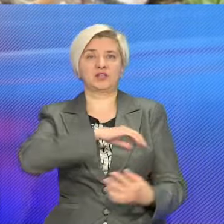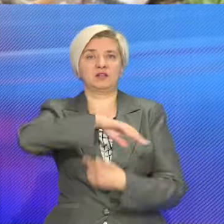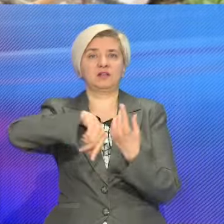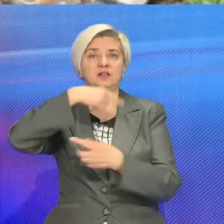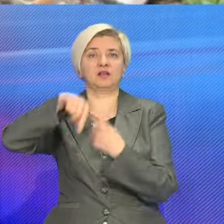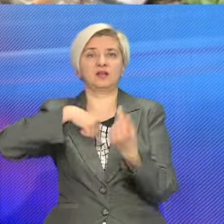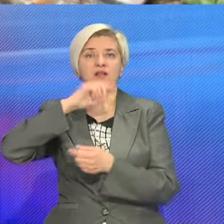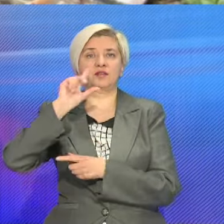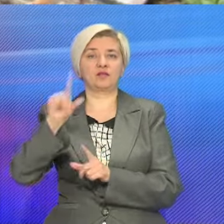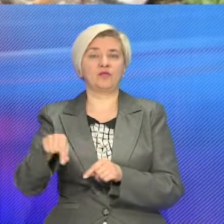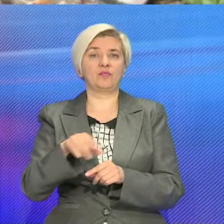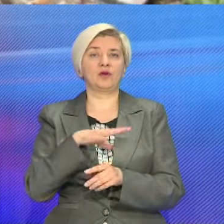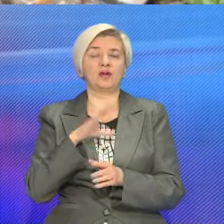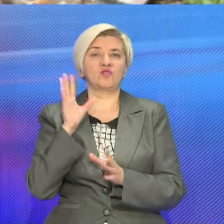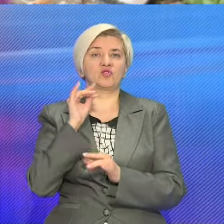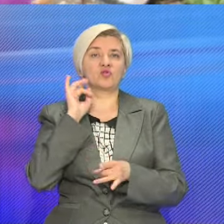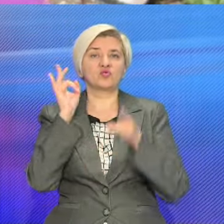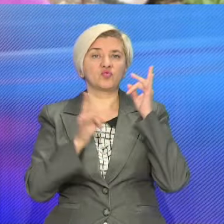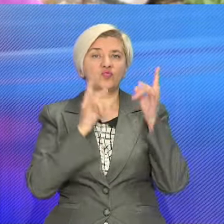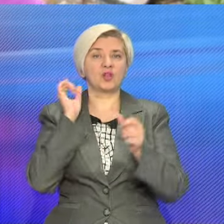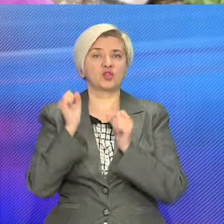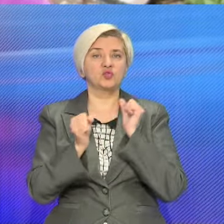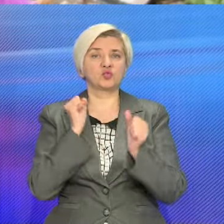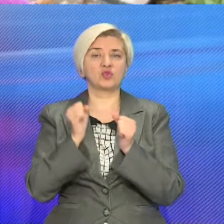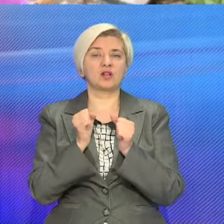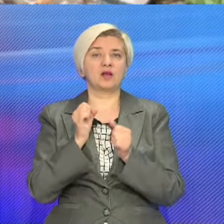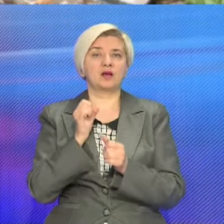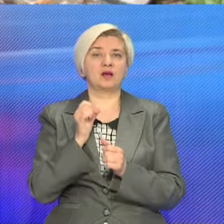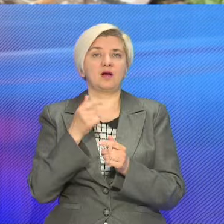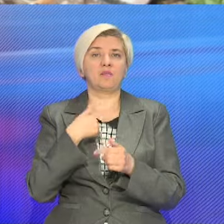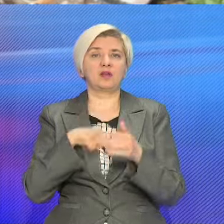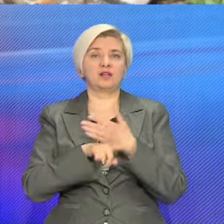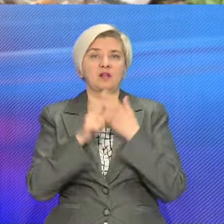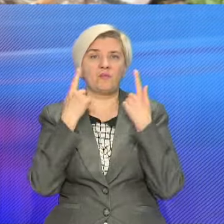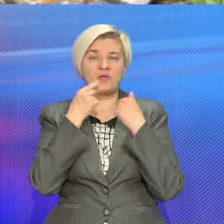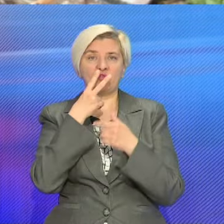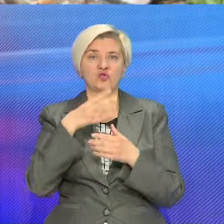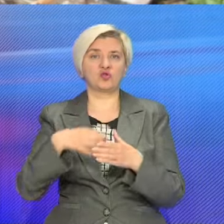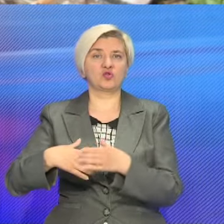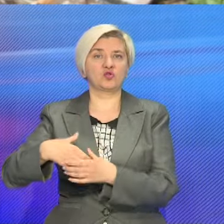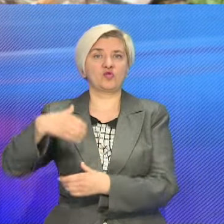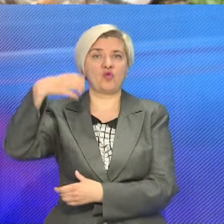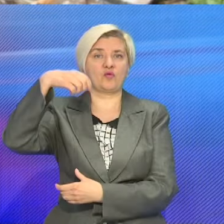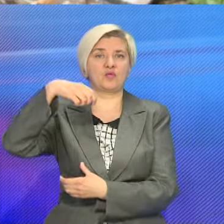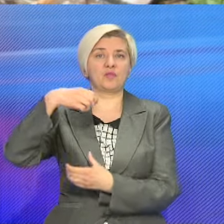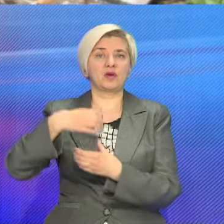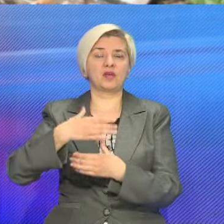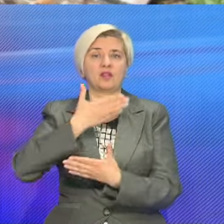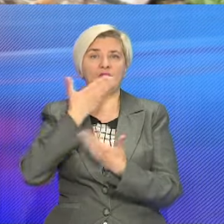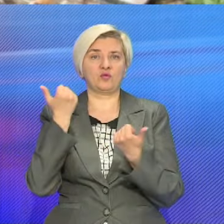как куда-то летело, шумело, стучало, грукало. Все, мы стали плакать. Вижу столб. Этого столба